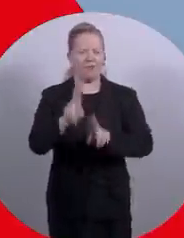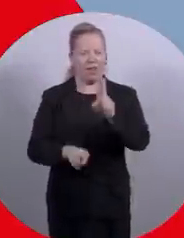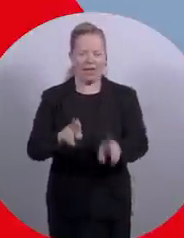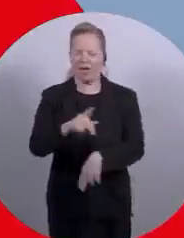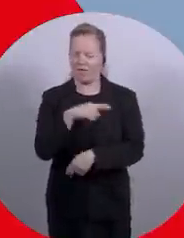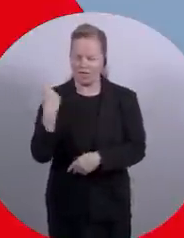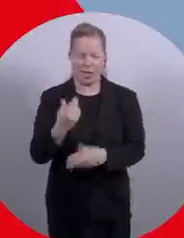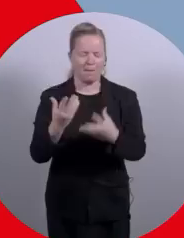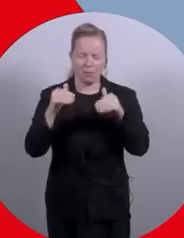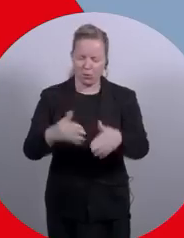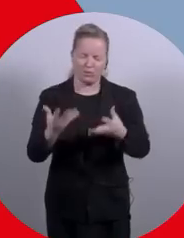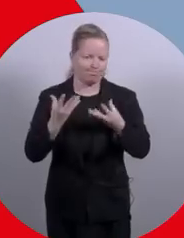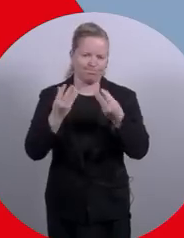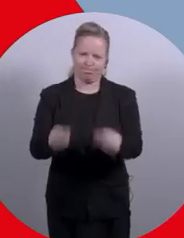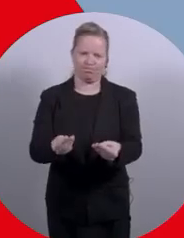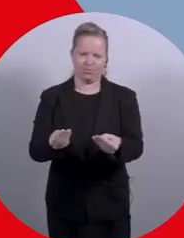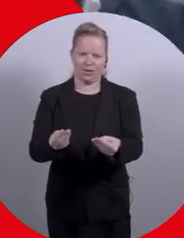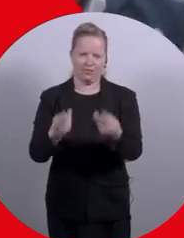haben es geschafft